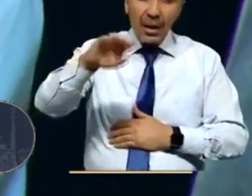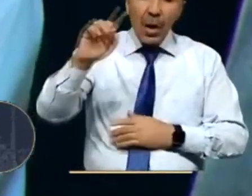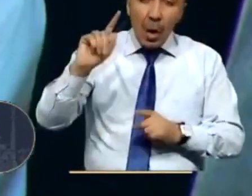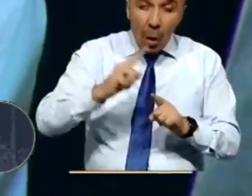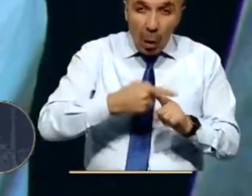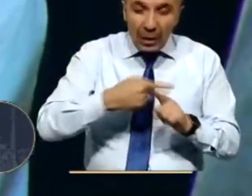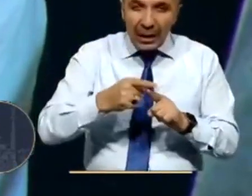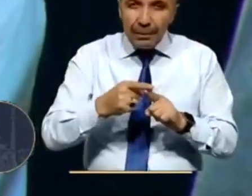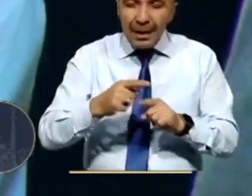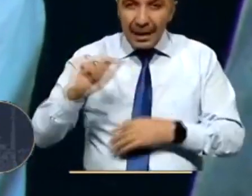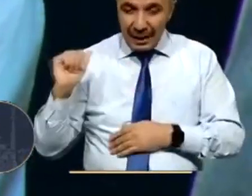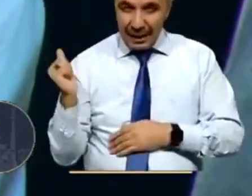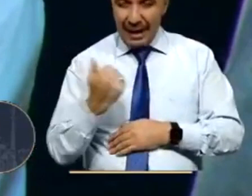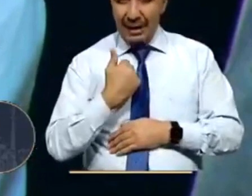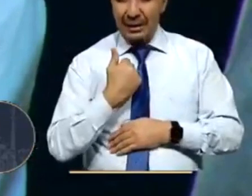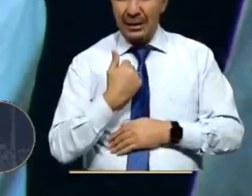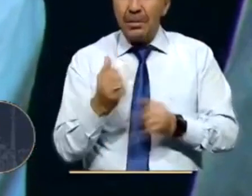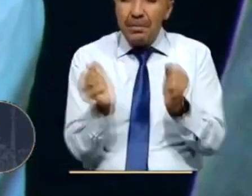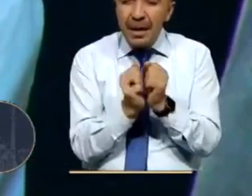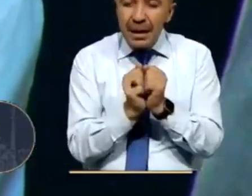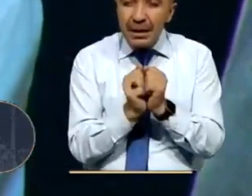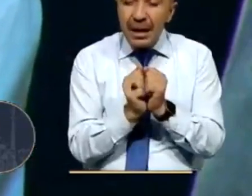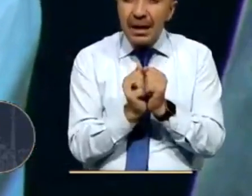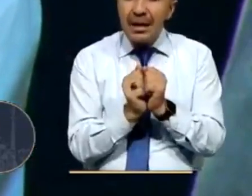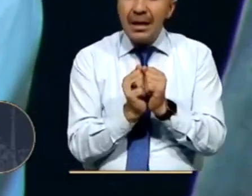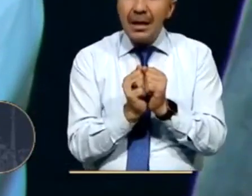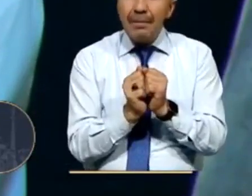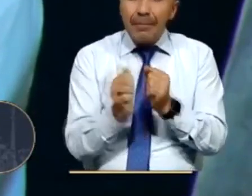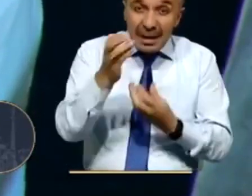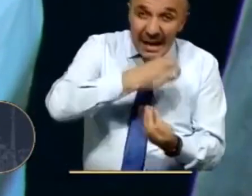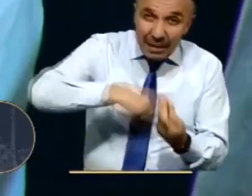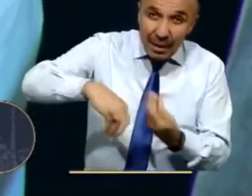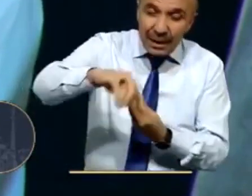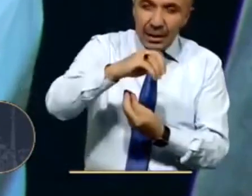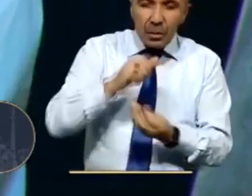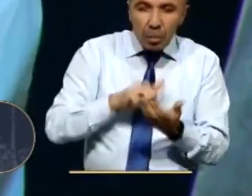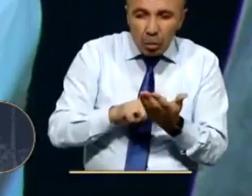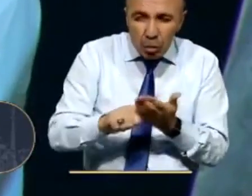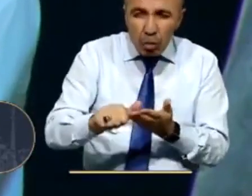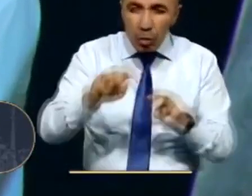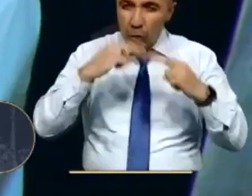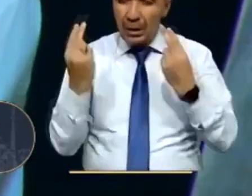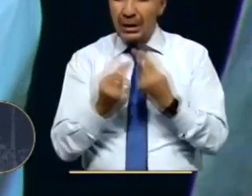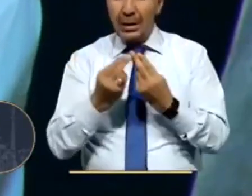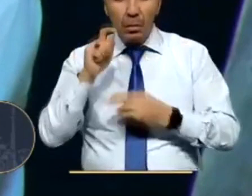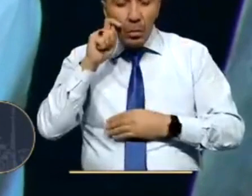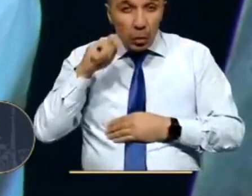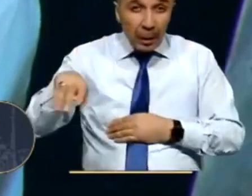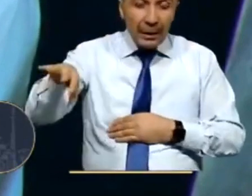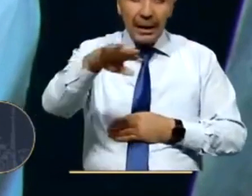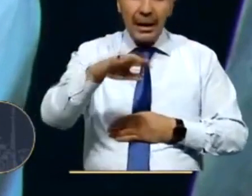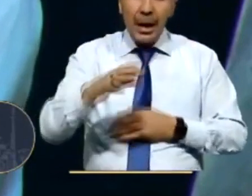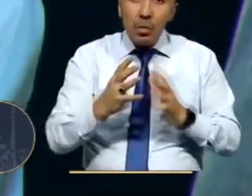etrafında bütünleştiren bir ibadetin tüm dünyadan Müslümanlarla büyük bir coşkuyla